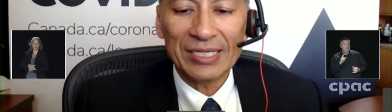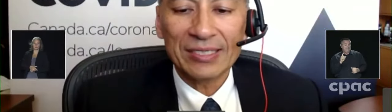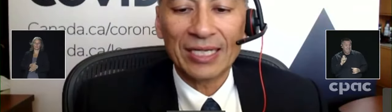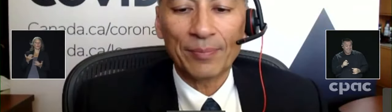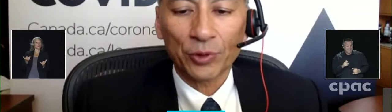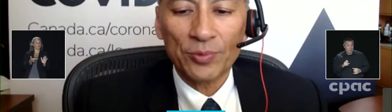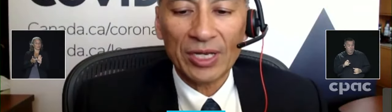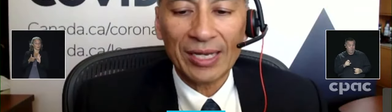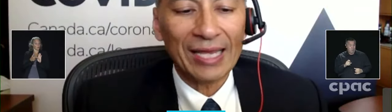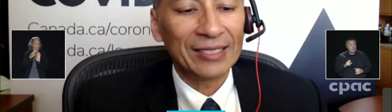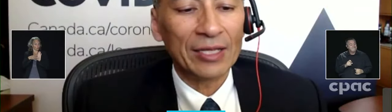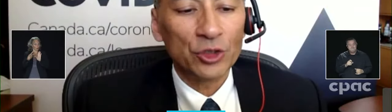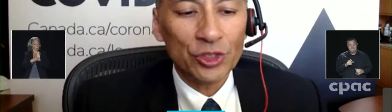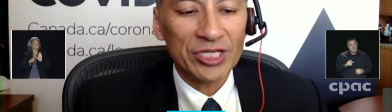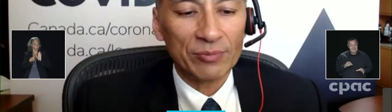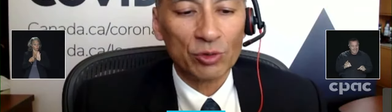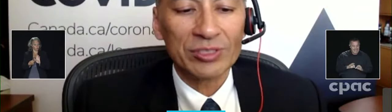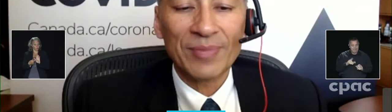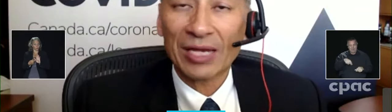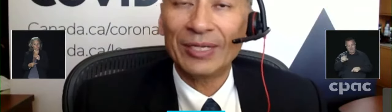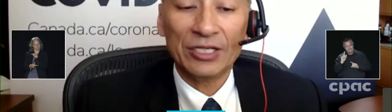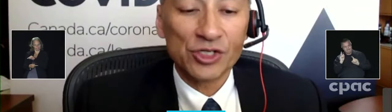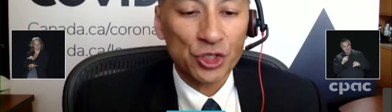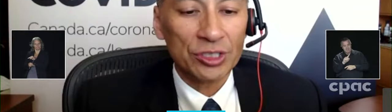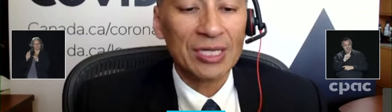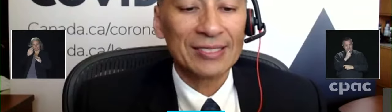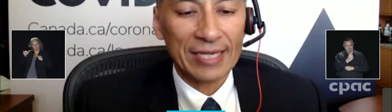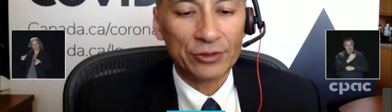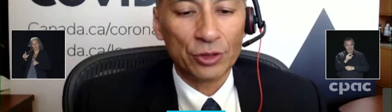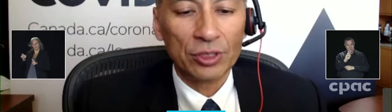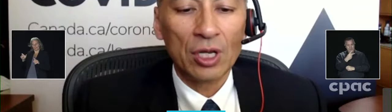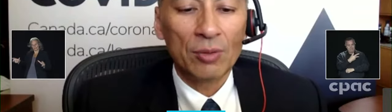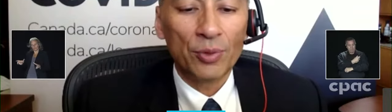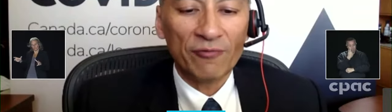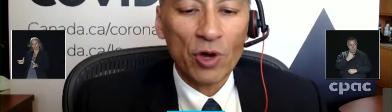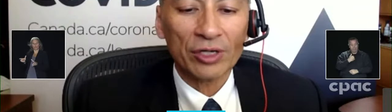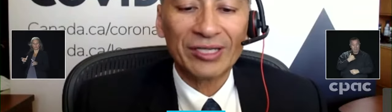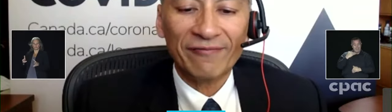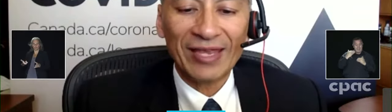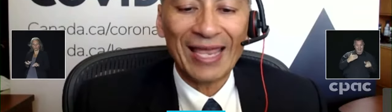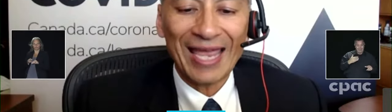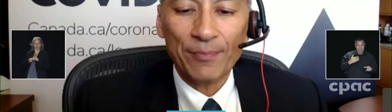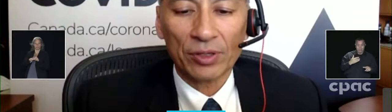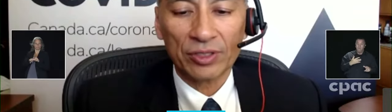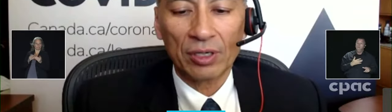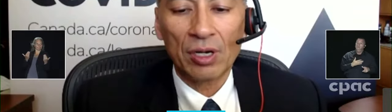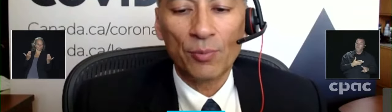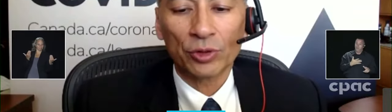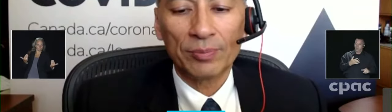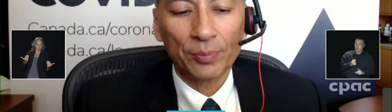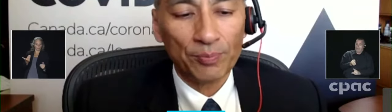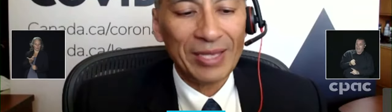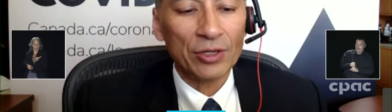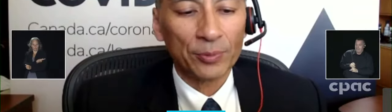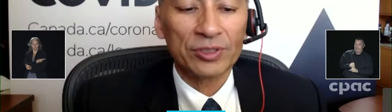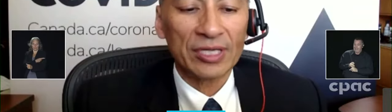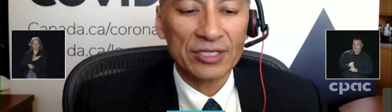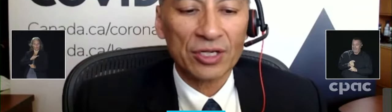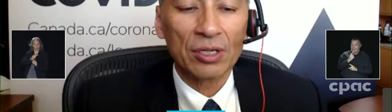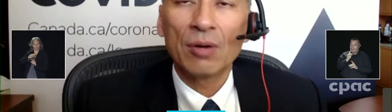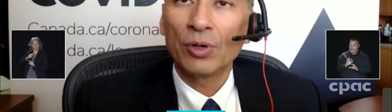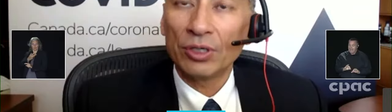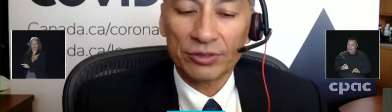la prise de la première et de la deuxième dose parmi les jeunes adultes peut avoir un effet important pour une